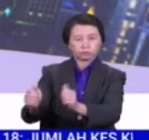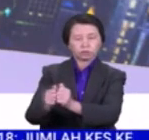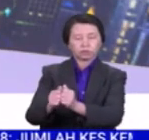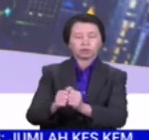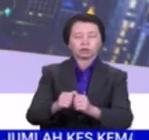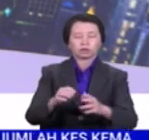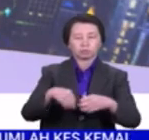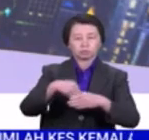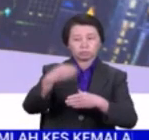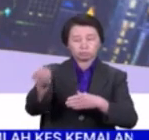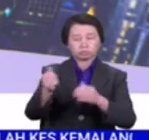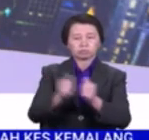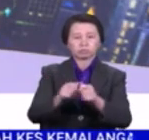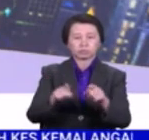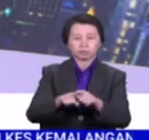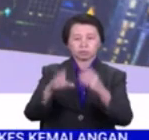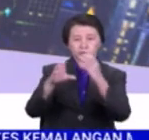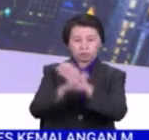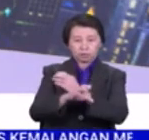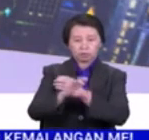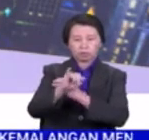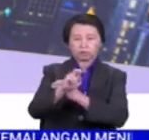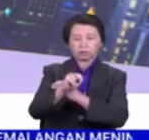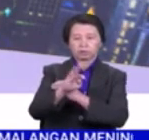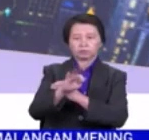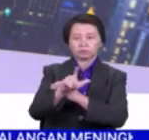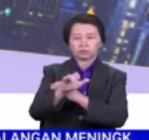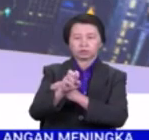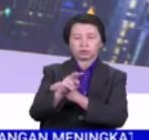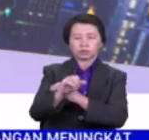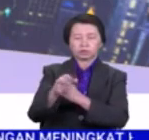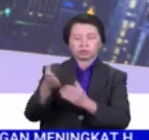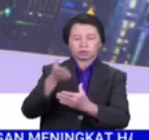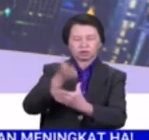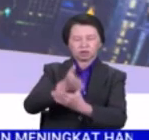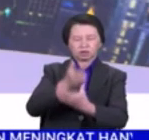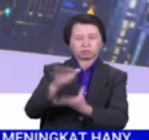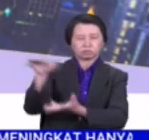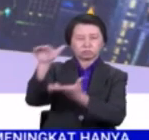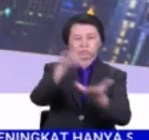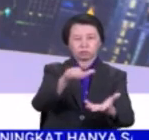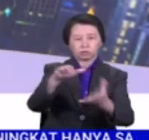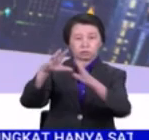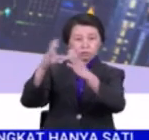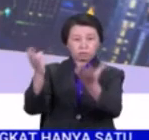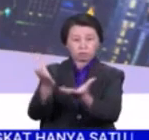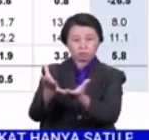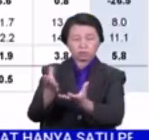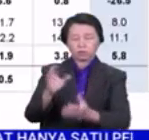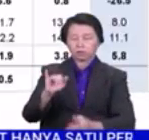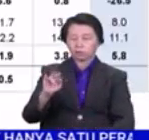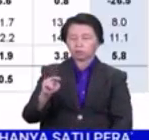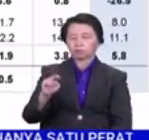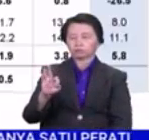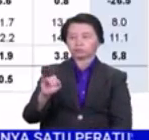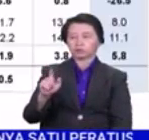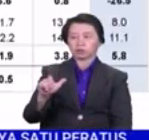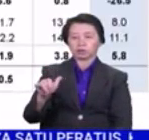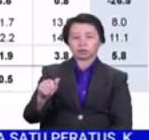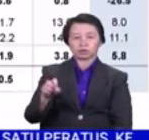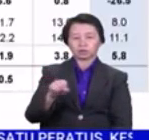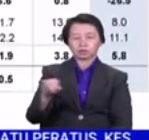terus mengembang di sebalik cabaran inflasi dan gangguan rantaian bekalan global. Inflasi keseluruhannya menderhana